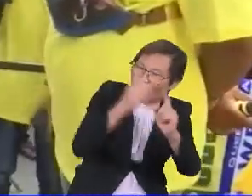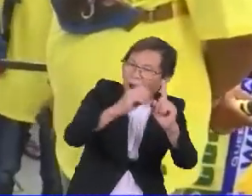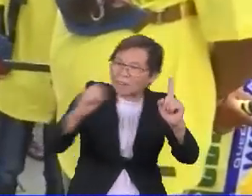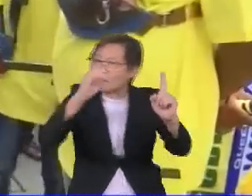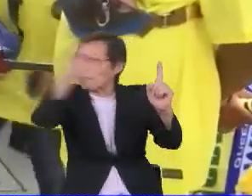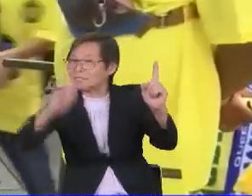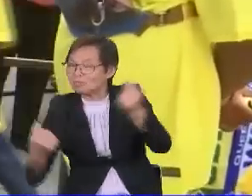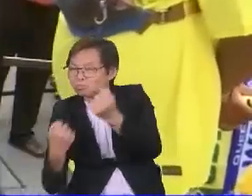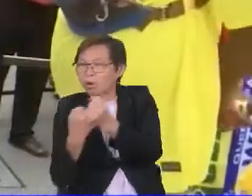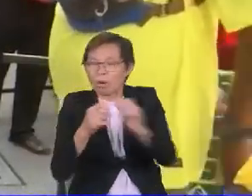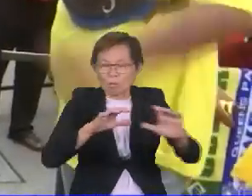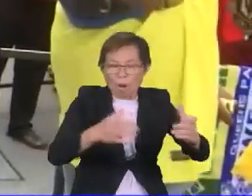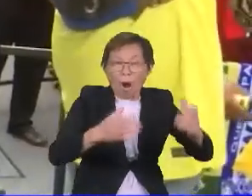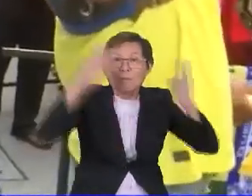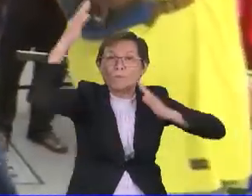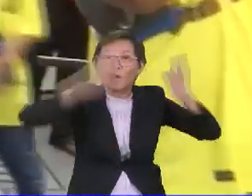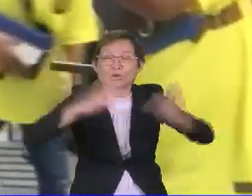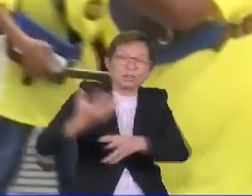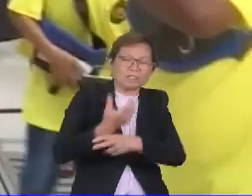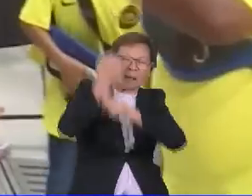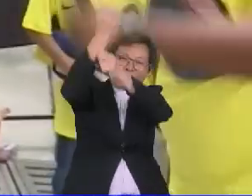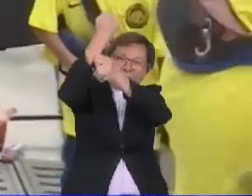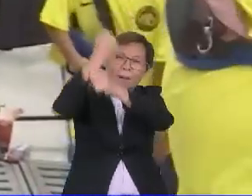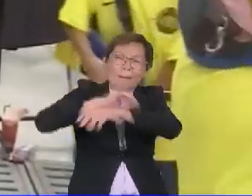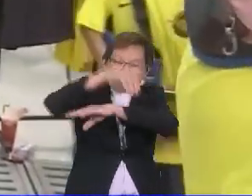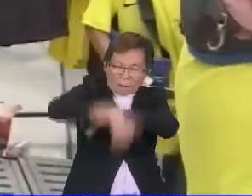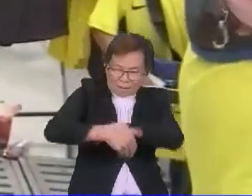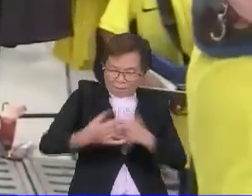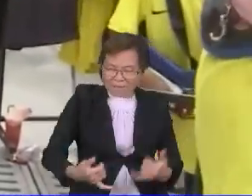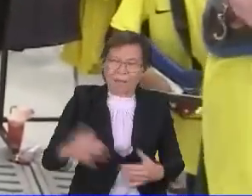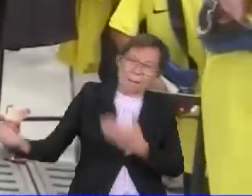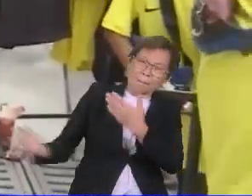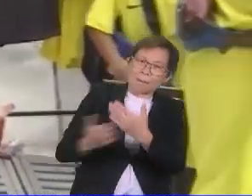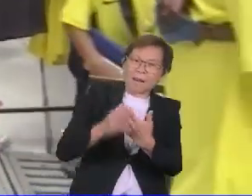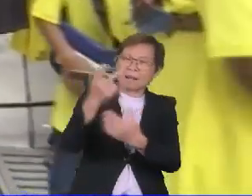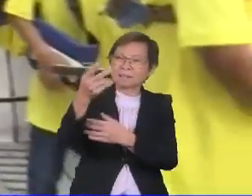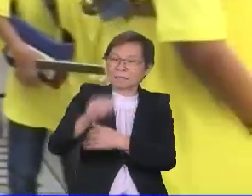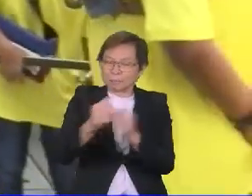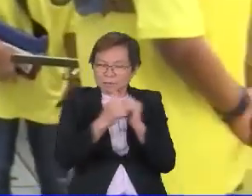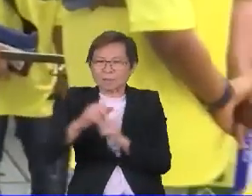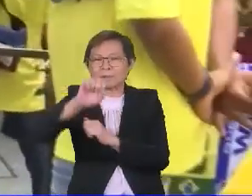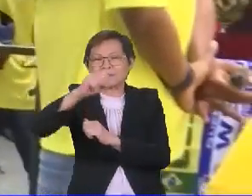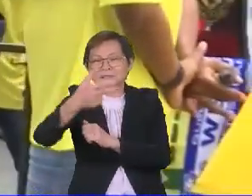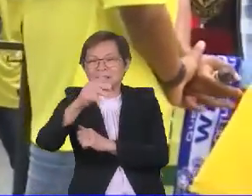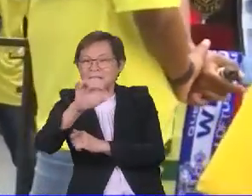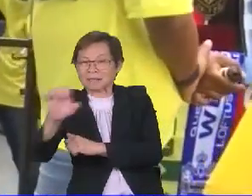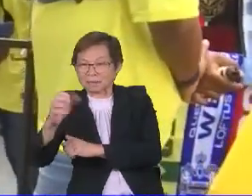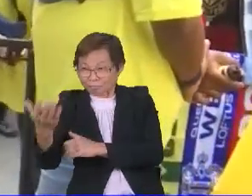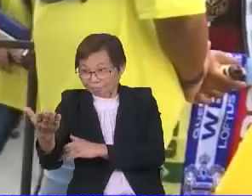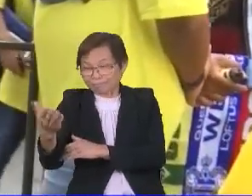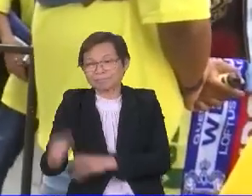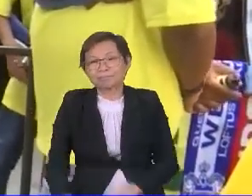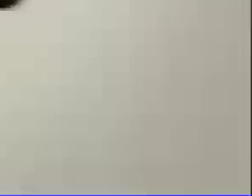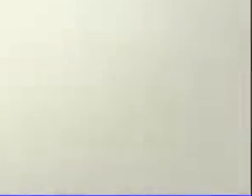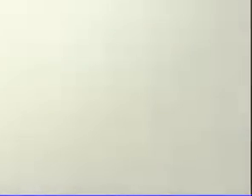sepenuhnya buat game untuk meraih kemenangan pada malam ini kita kembali ke angkasa Puri bersama saya silakan say